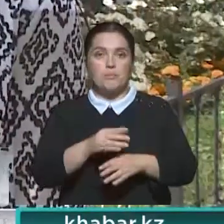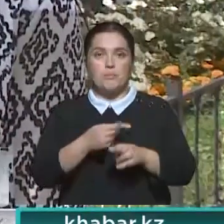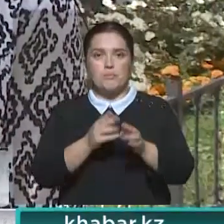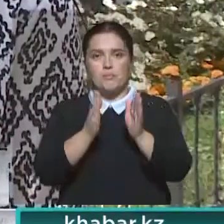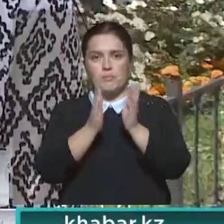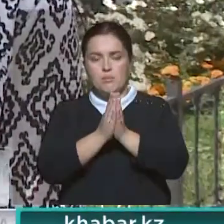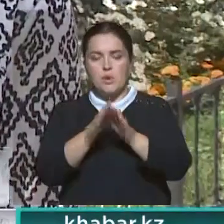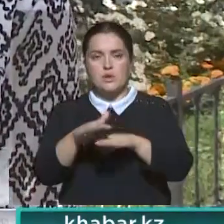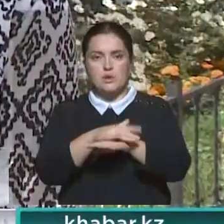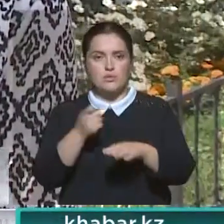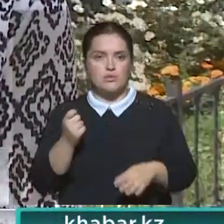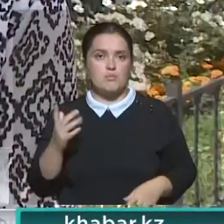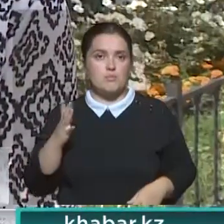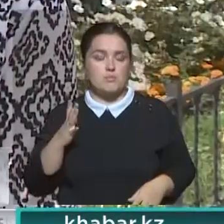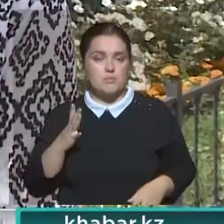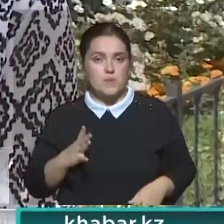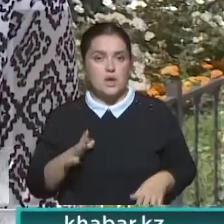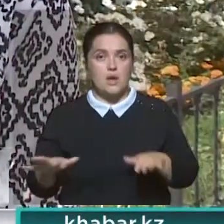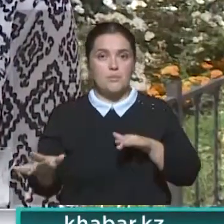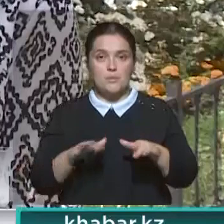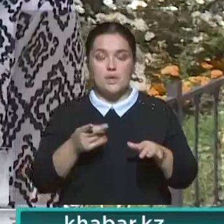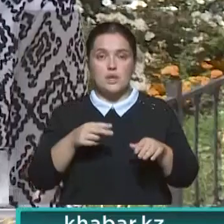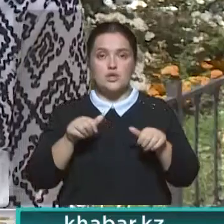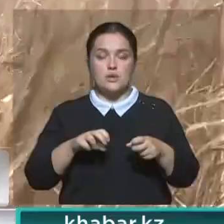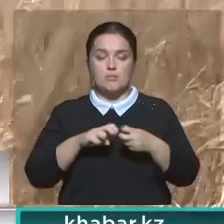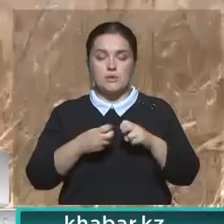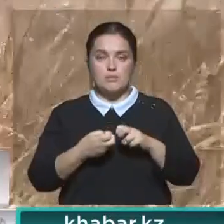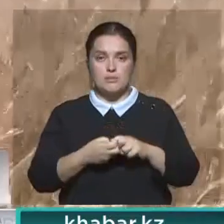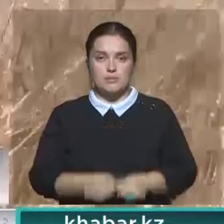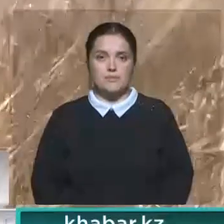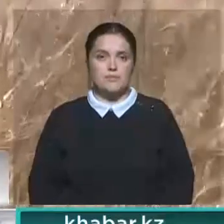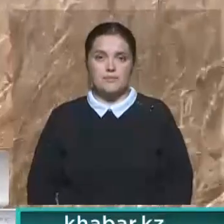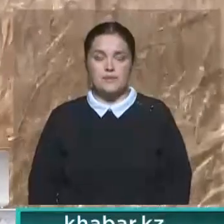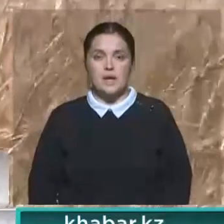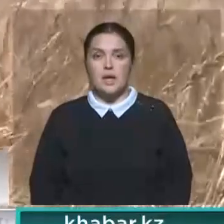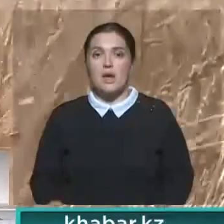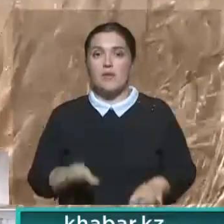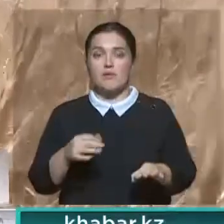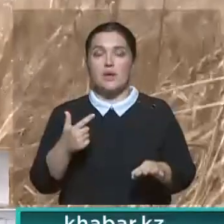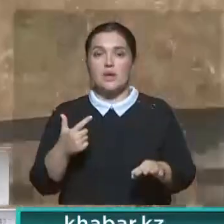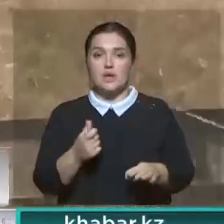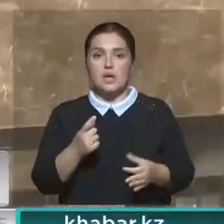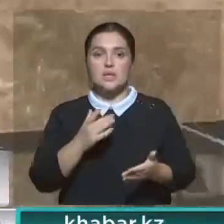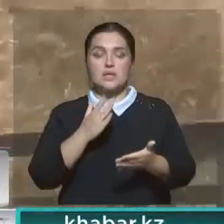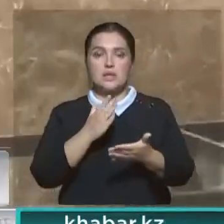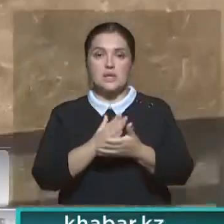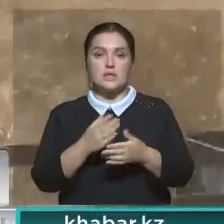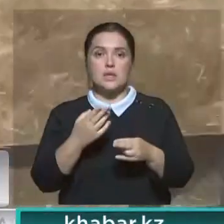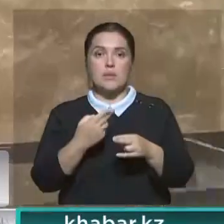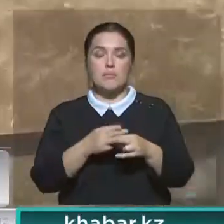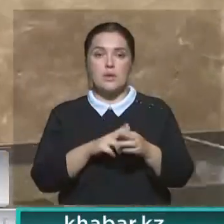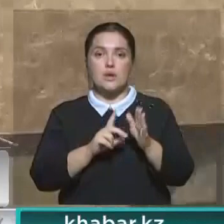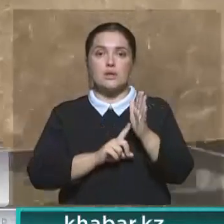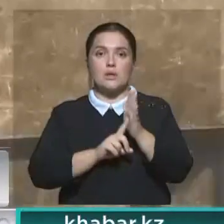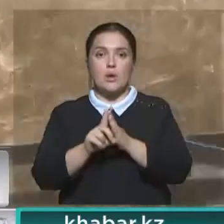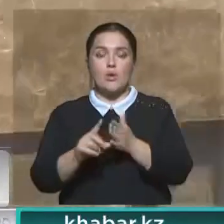Просим населения немного потерпеть. Меры для решения проблемы принимаются. Помимо автогаза, в регионе есть проблема с дистопливом. Аграрии,